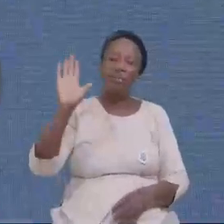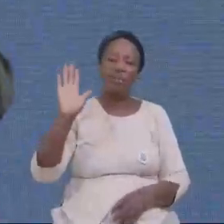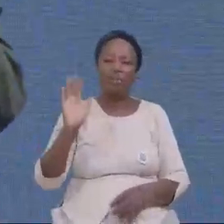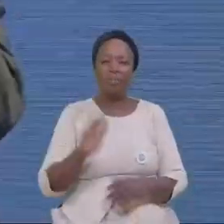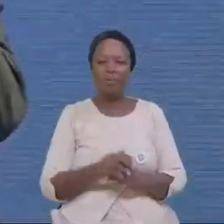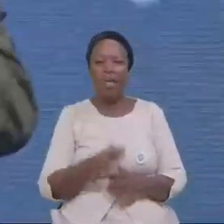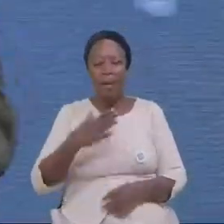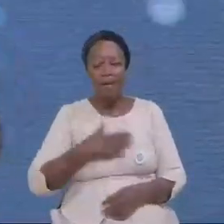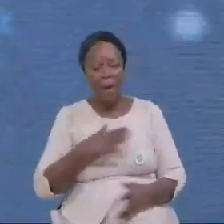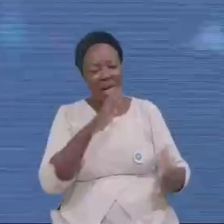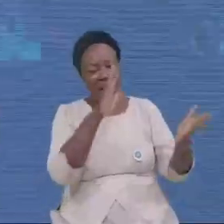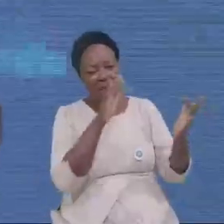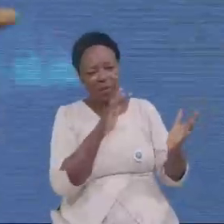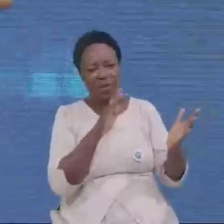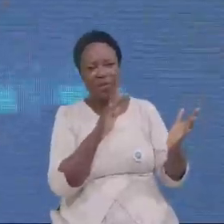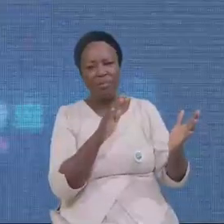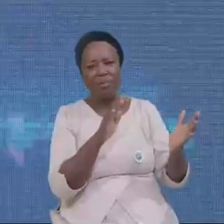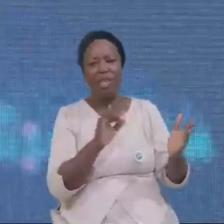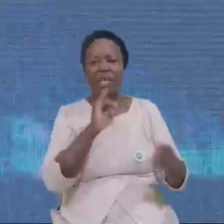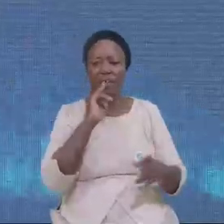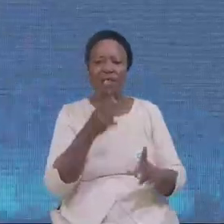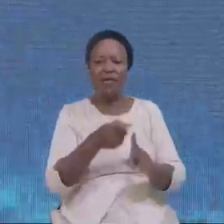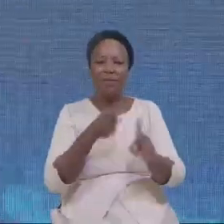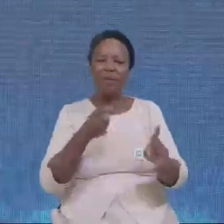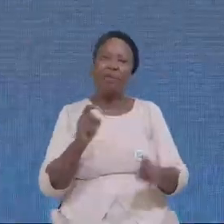6. Mon espérance vient